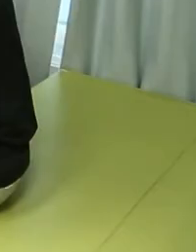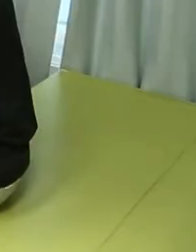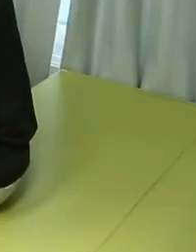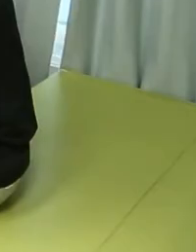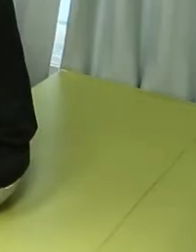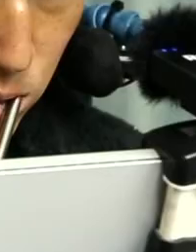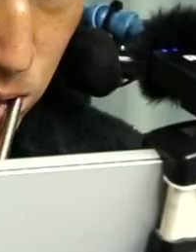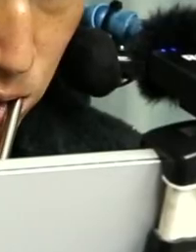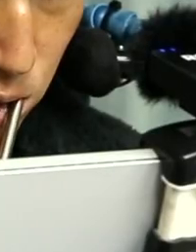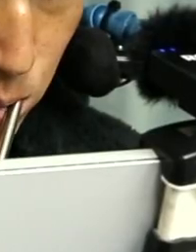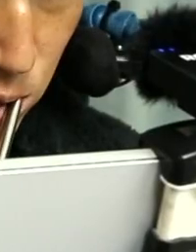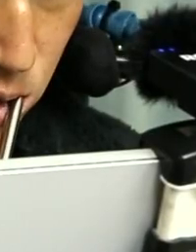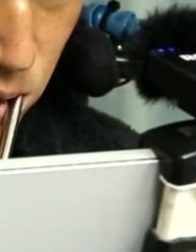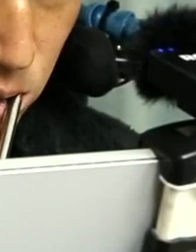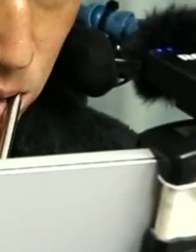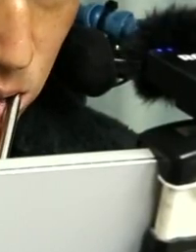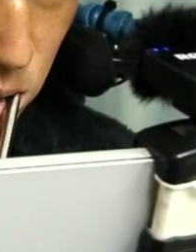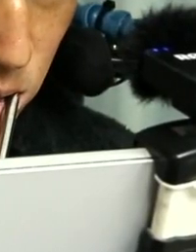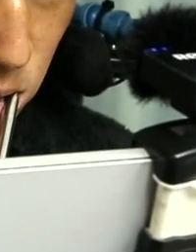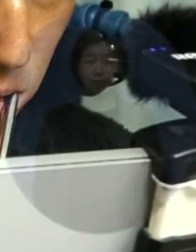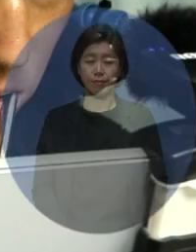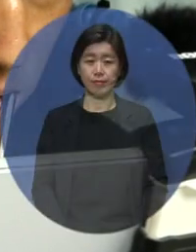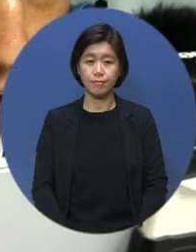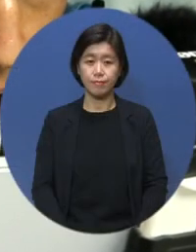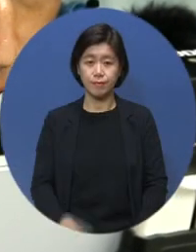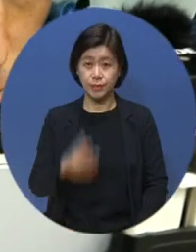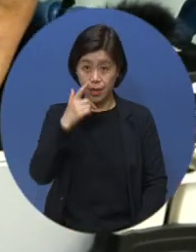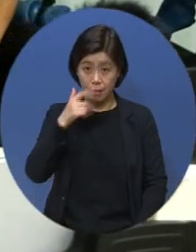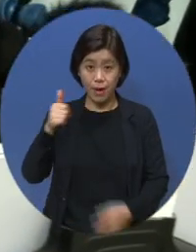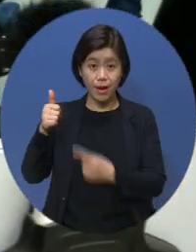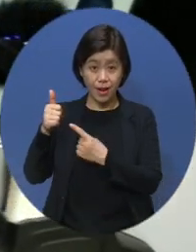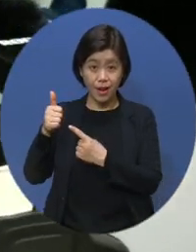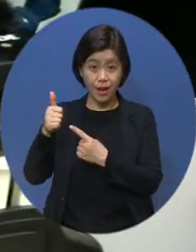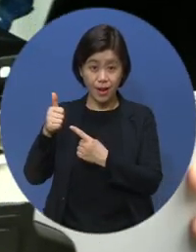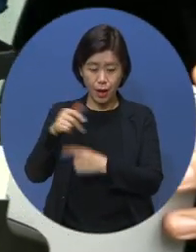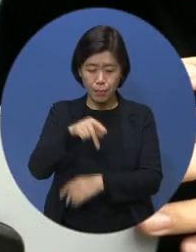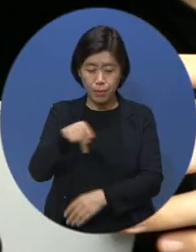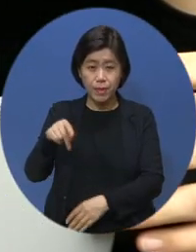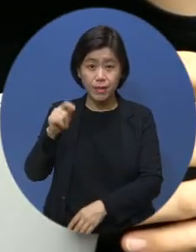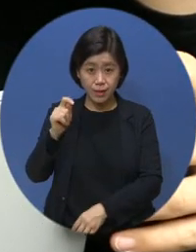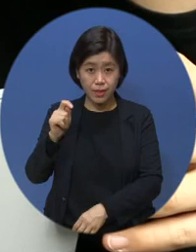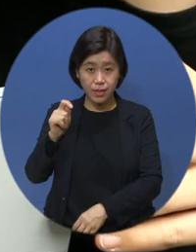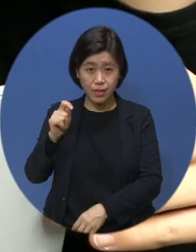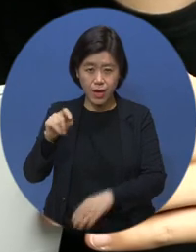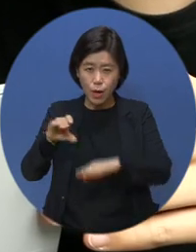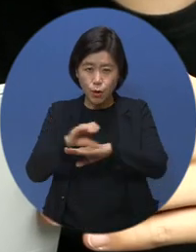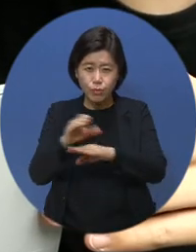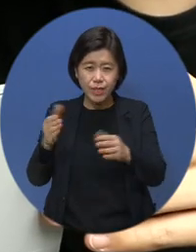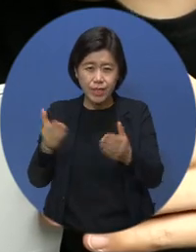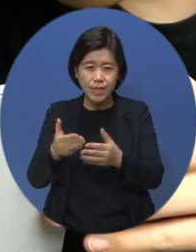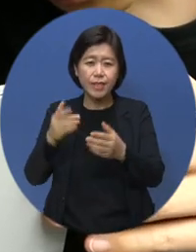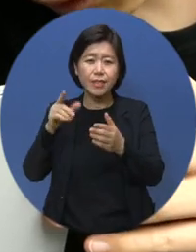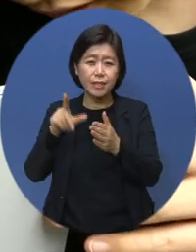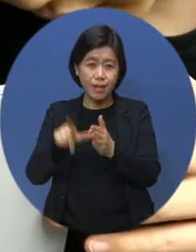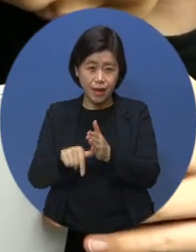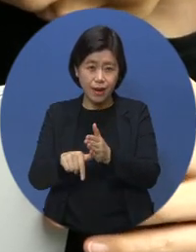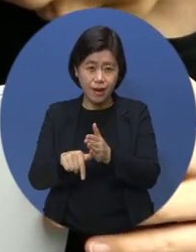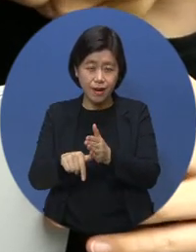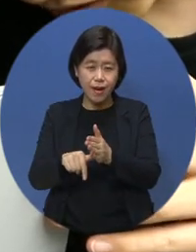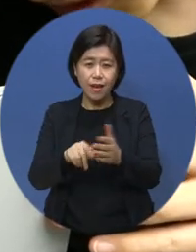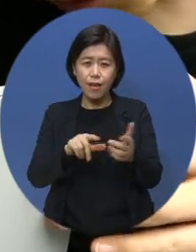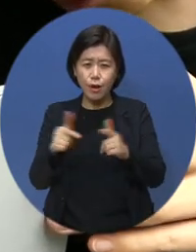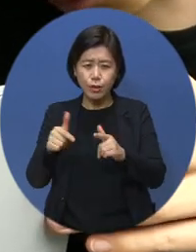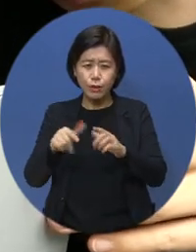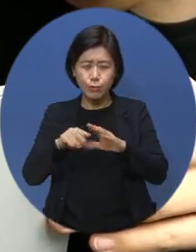개황 그렇잖아 그리고 절단하고 다 원준 씨가 ppt 작업을 하다가 막히는 부분이 있으면 해결사가 되어 준다는